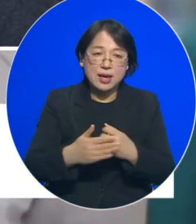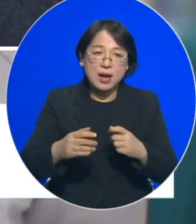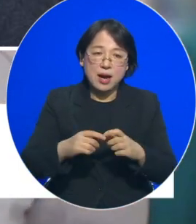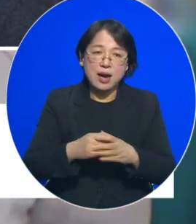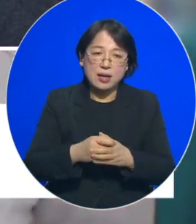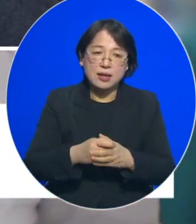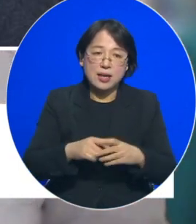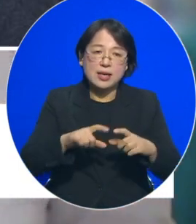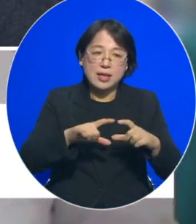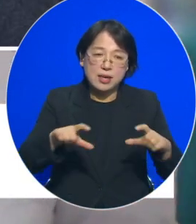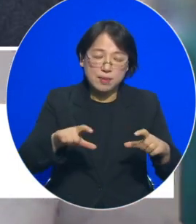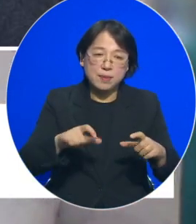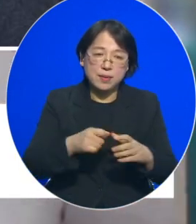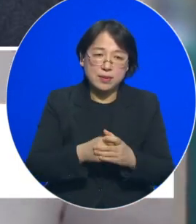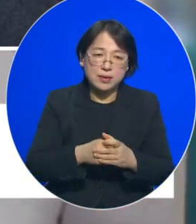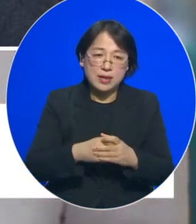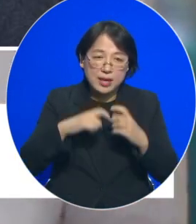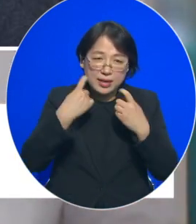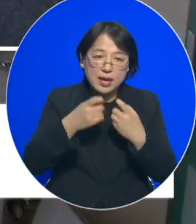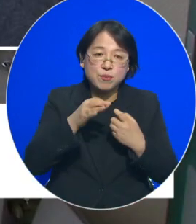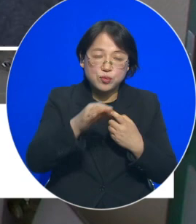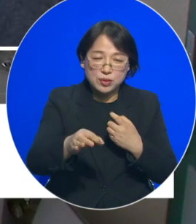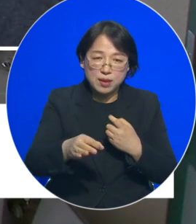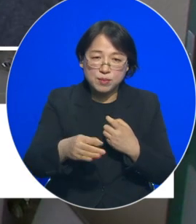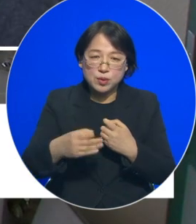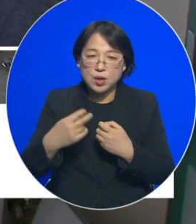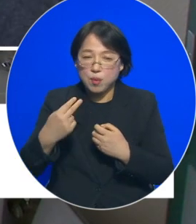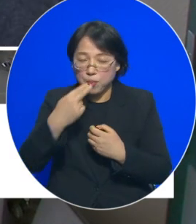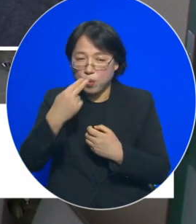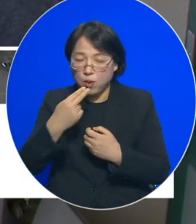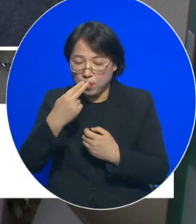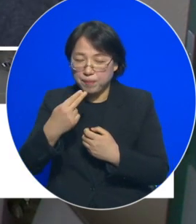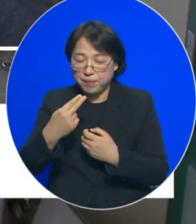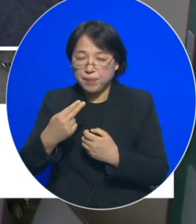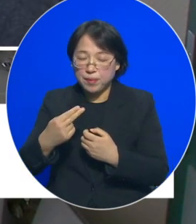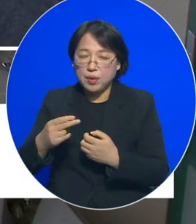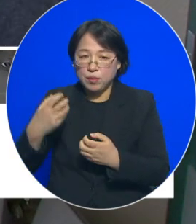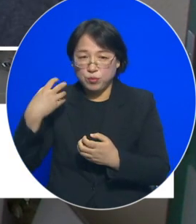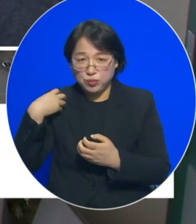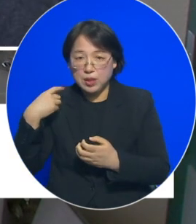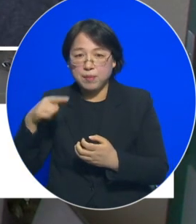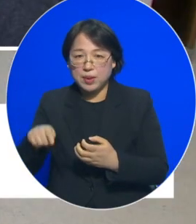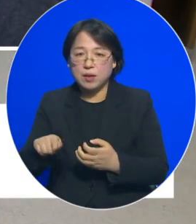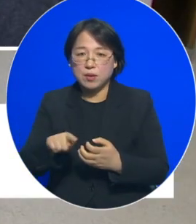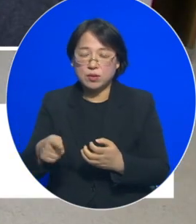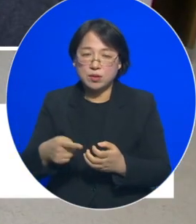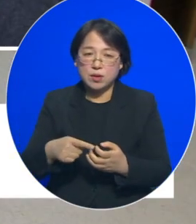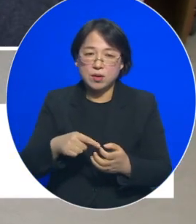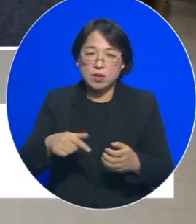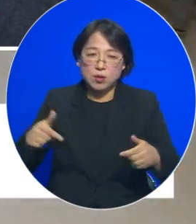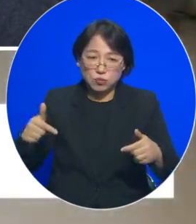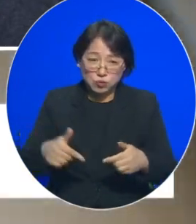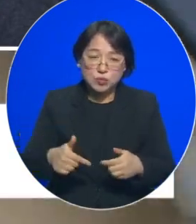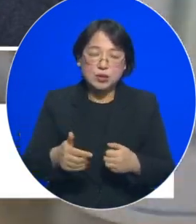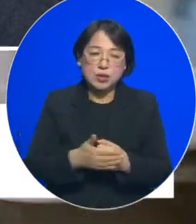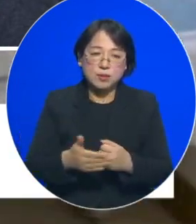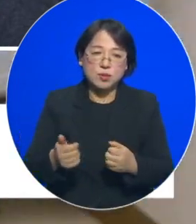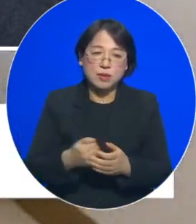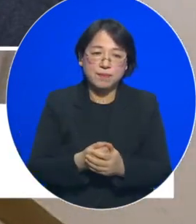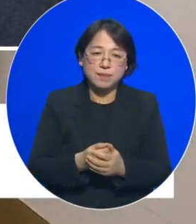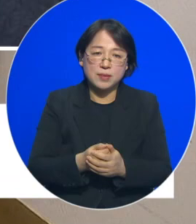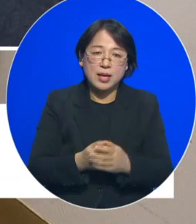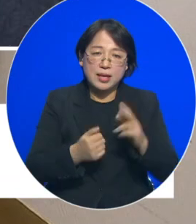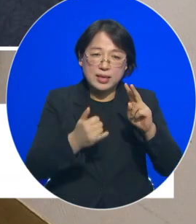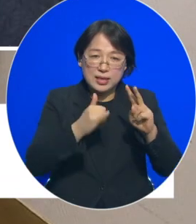공짜가 되니까 의료 이용이 당연히 많이 늘었겠죠. 지난 5년간 필수 의료 범위를 넘어서